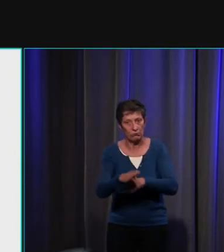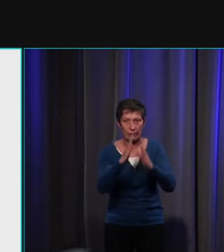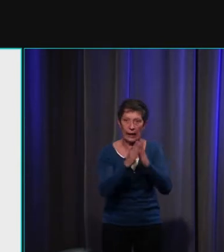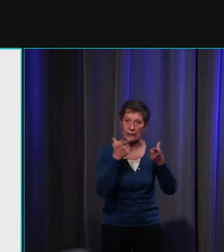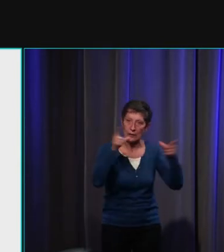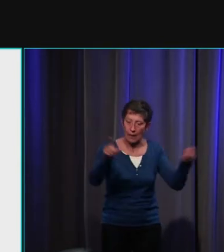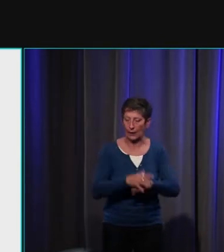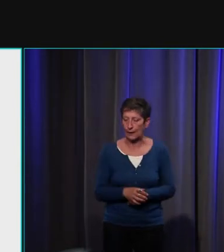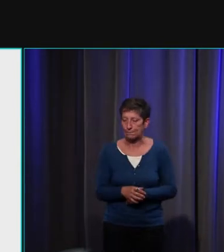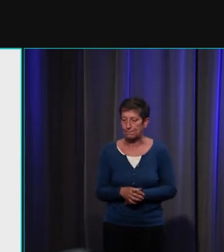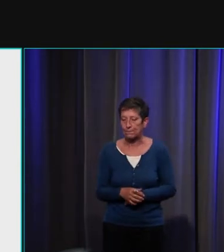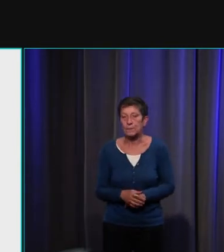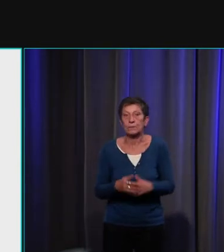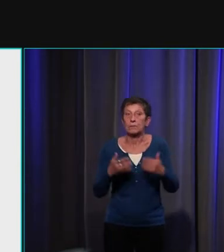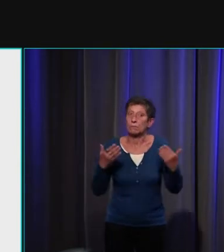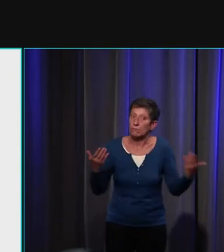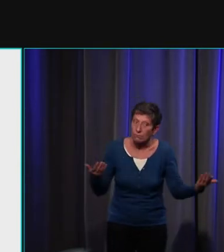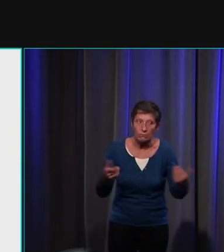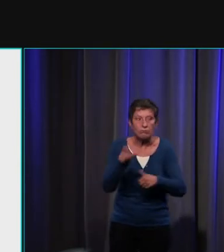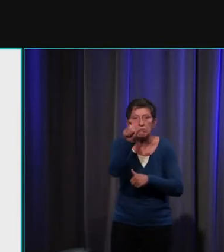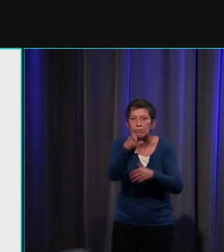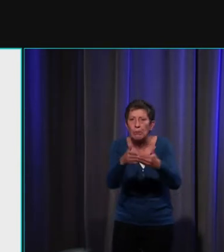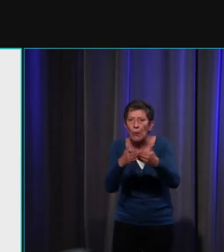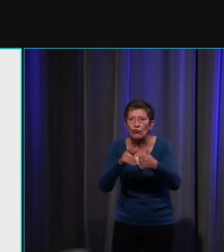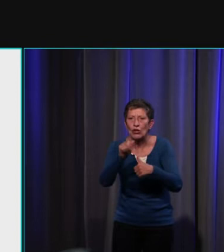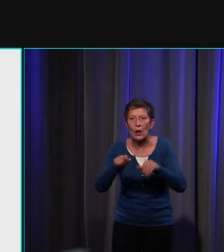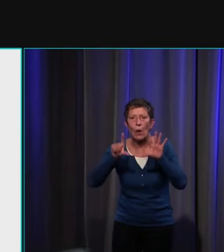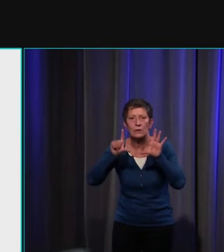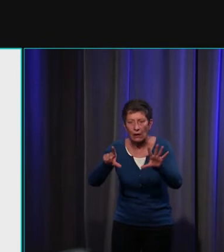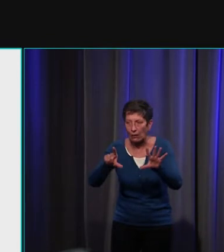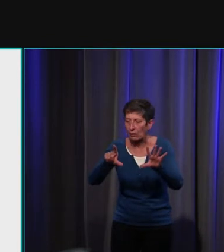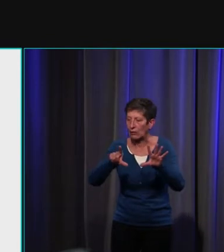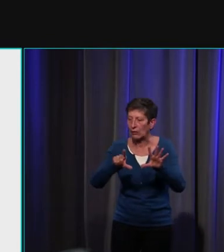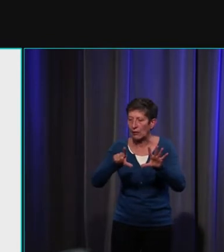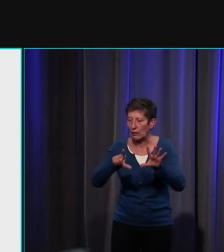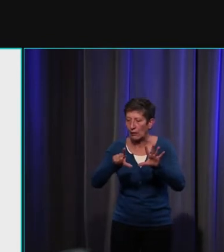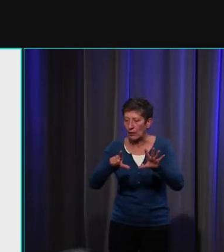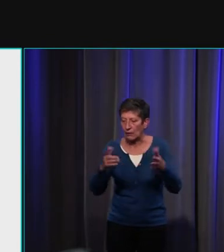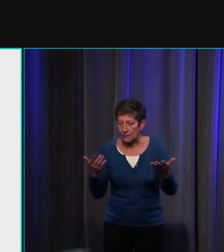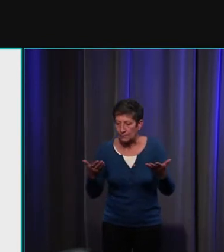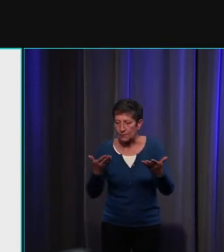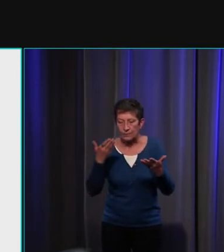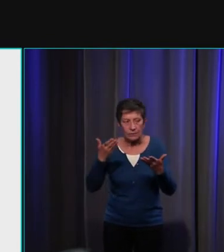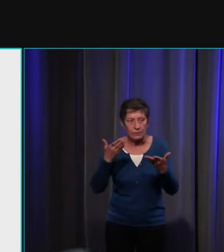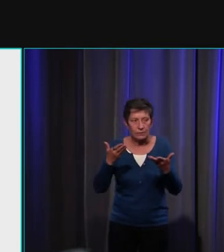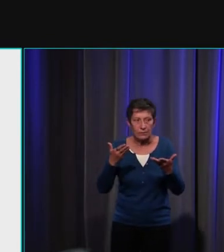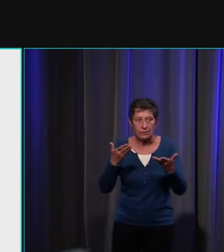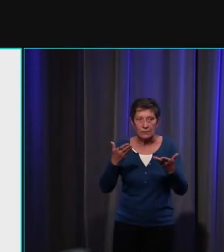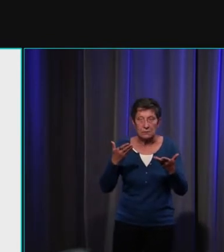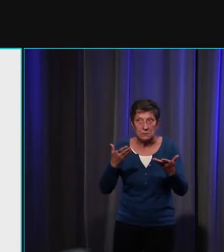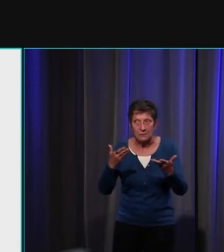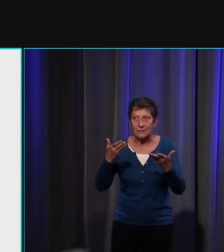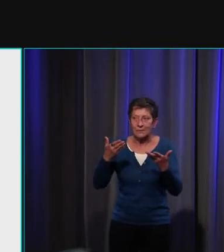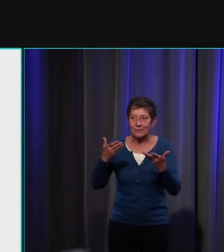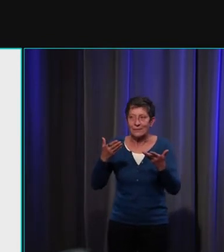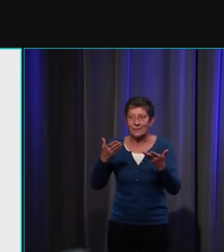si quelqu'un de très proche de grégoire 7 d'ailleurs à moi le clinicien et les clunisiens était très proche des milieux réformateurs